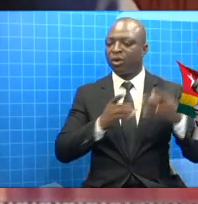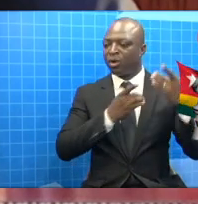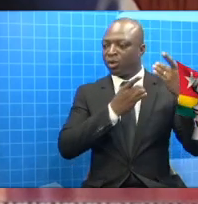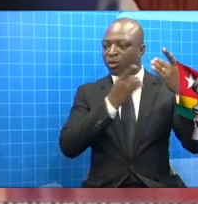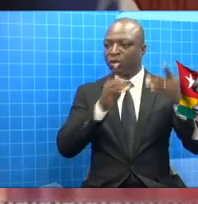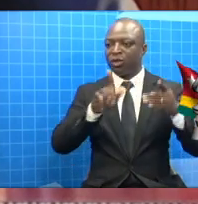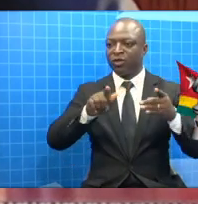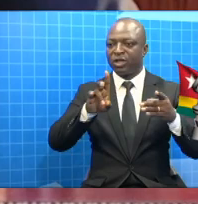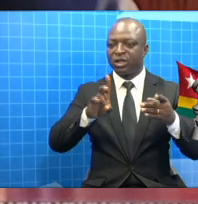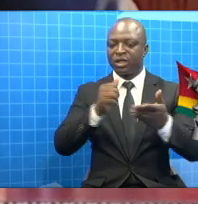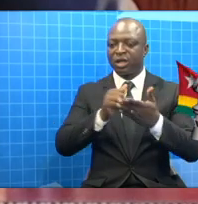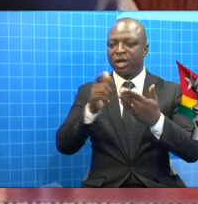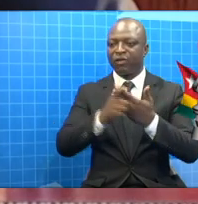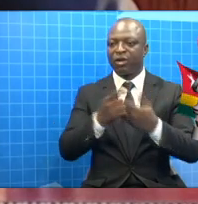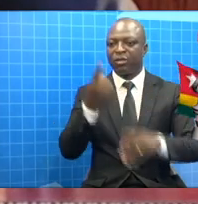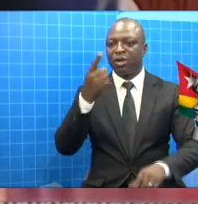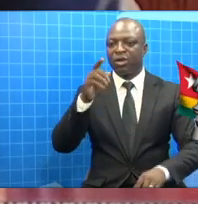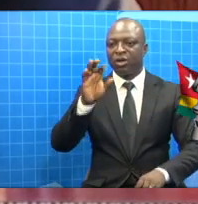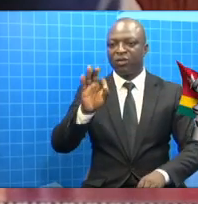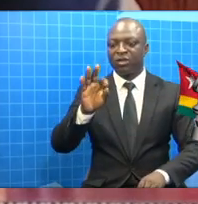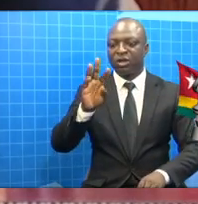le 27 avril